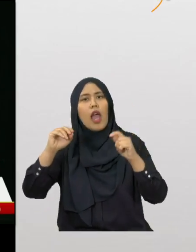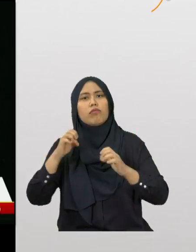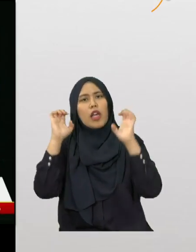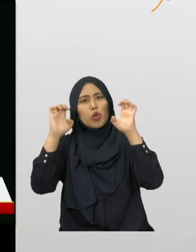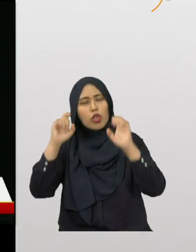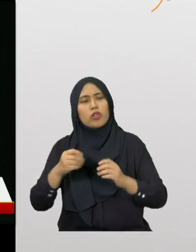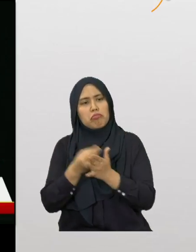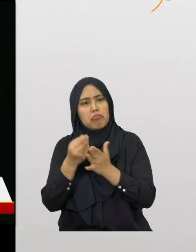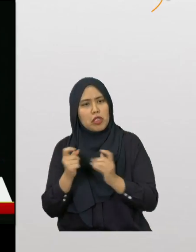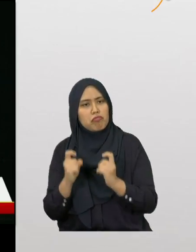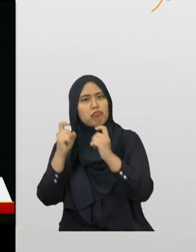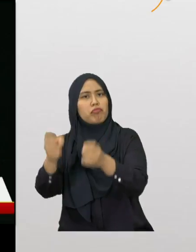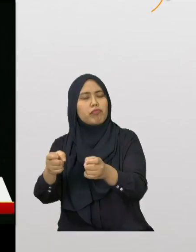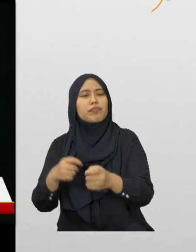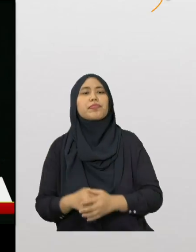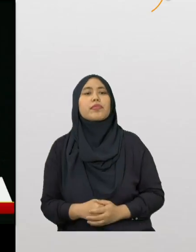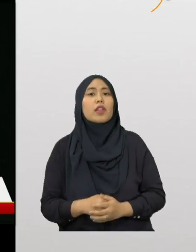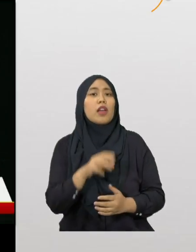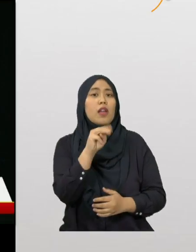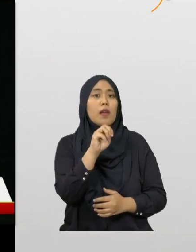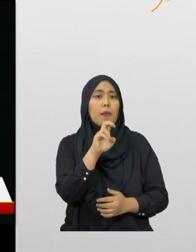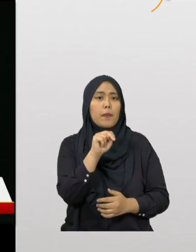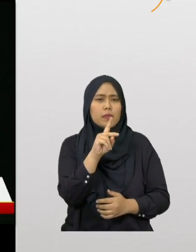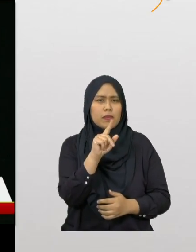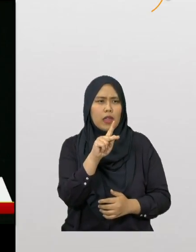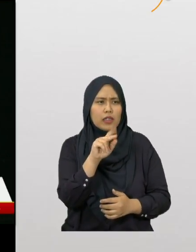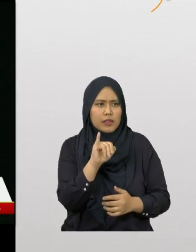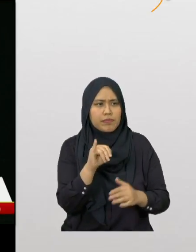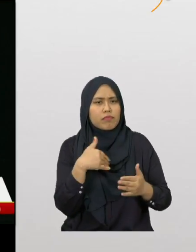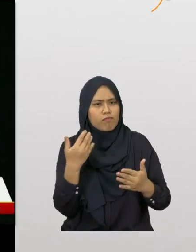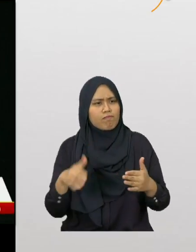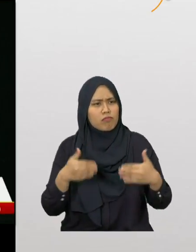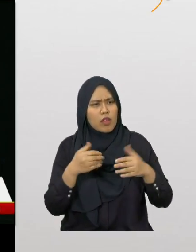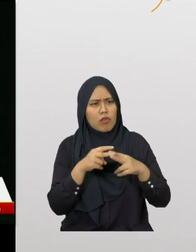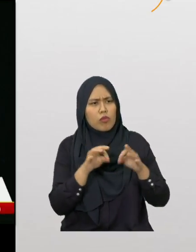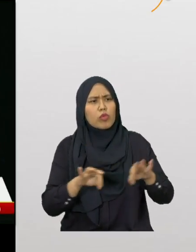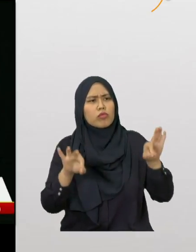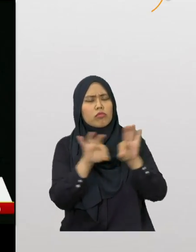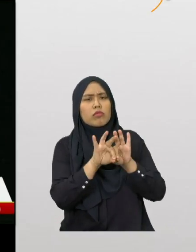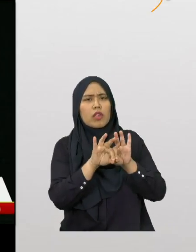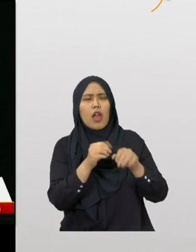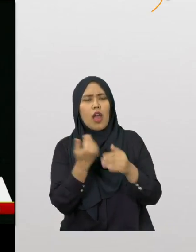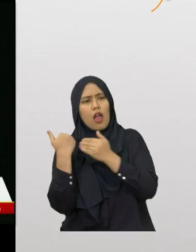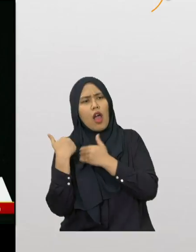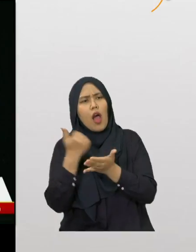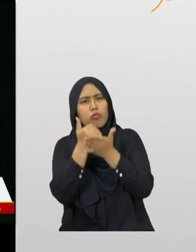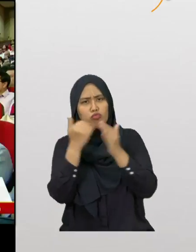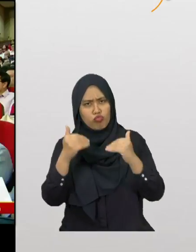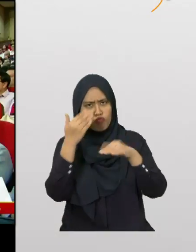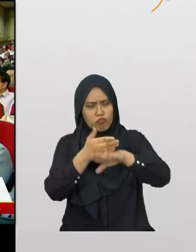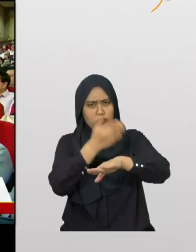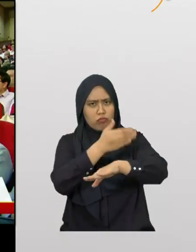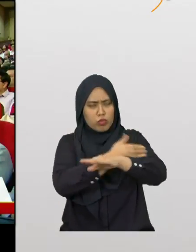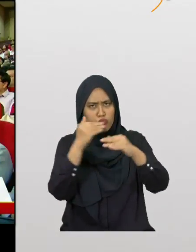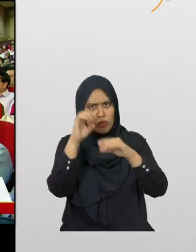Mendaki mainkan peranan penting dalam kemajuan pelajar Melayu yang memberangsangkan sepanjang beberapa dekad. Yang